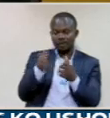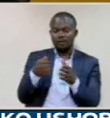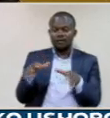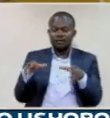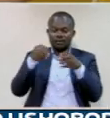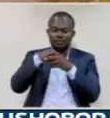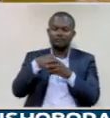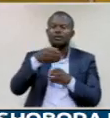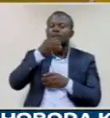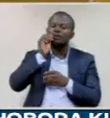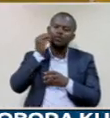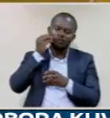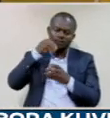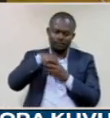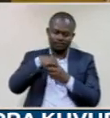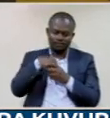niko banyweragamo